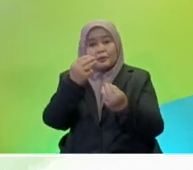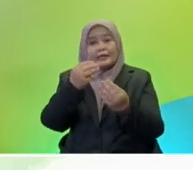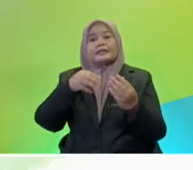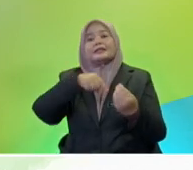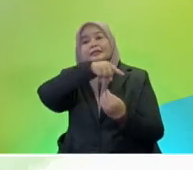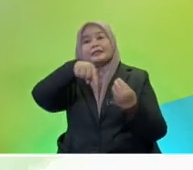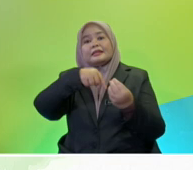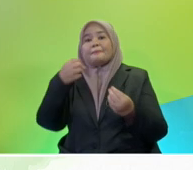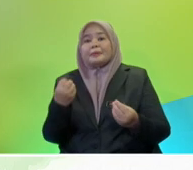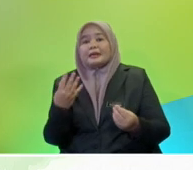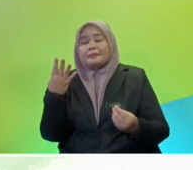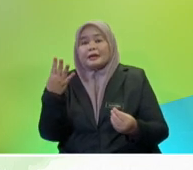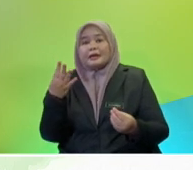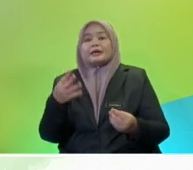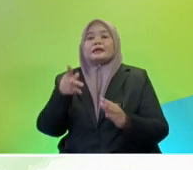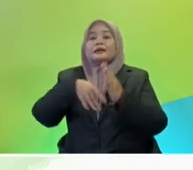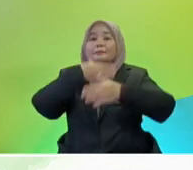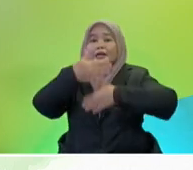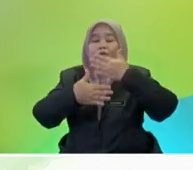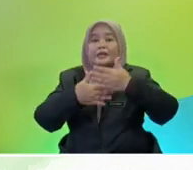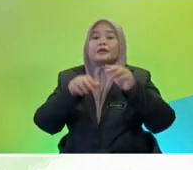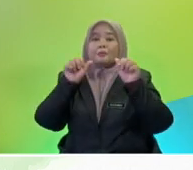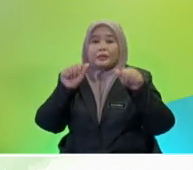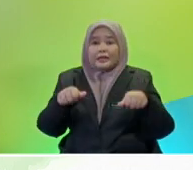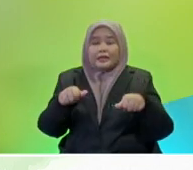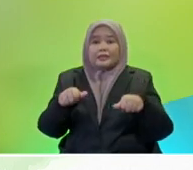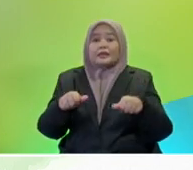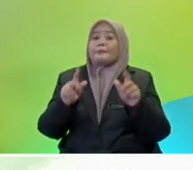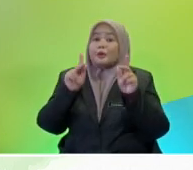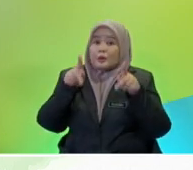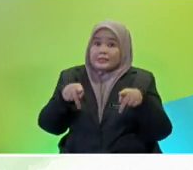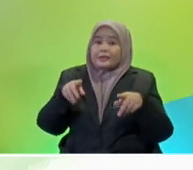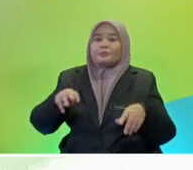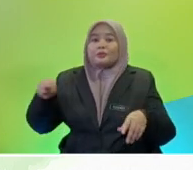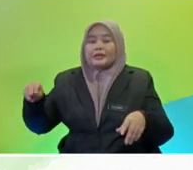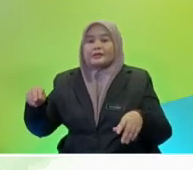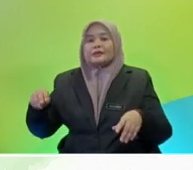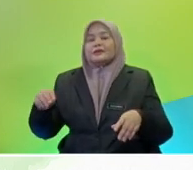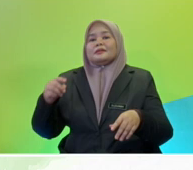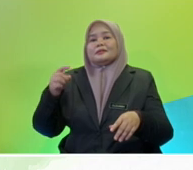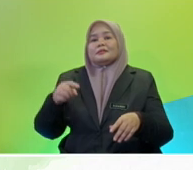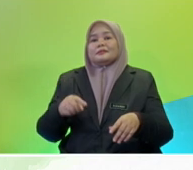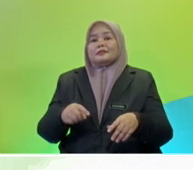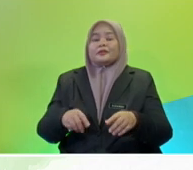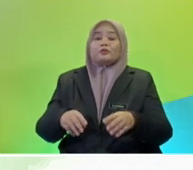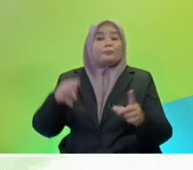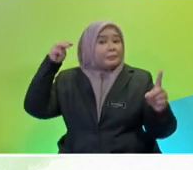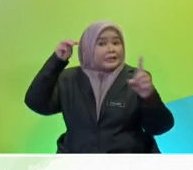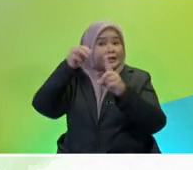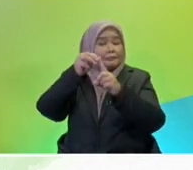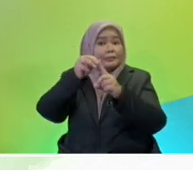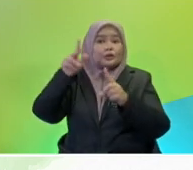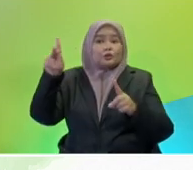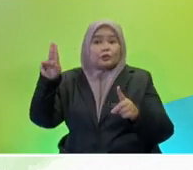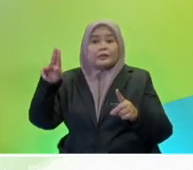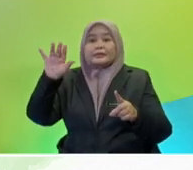perkembangan kemajuan kebolehan dan penguasaan murid terhadap matlamat kurikulum